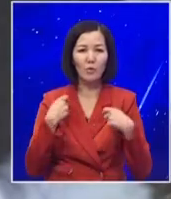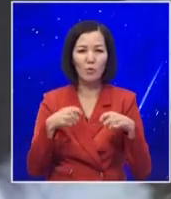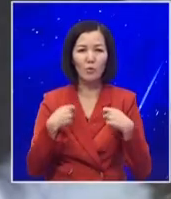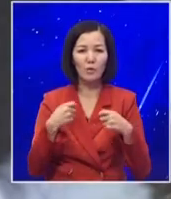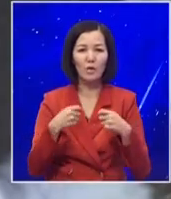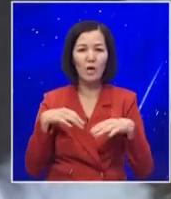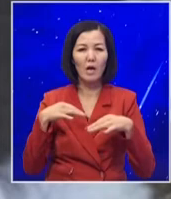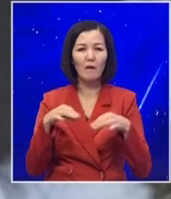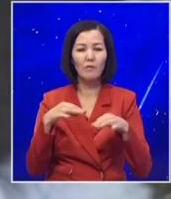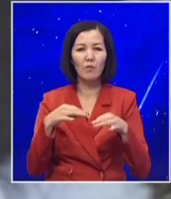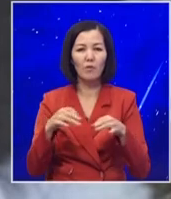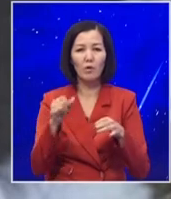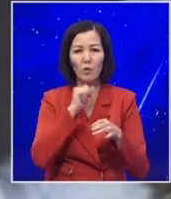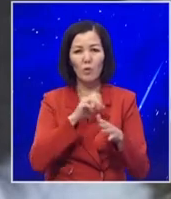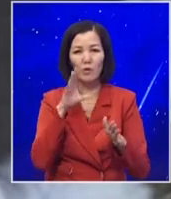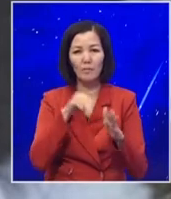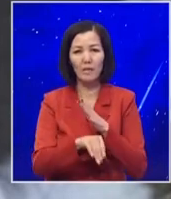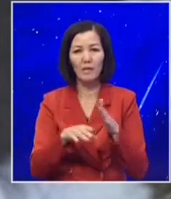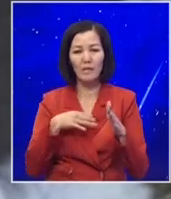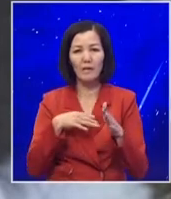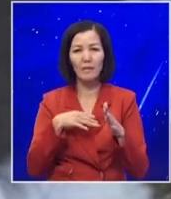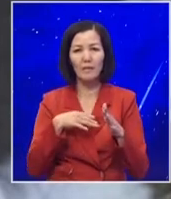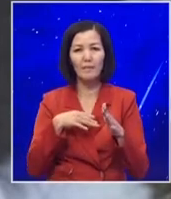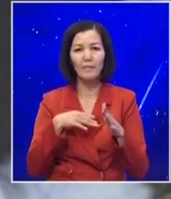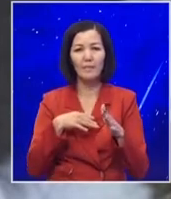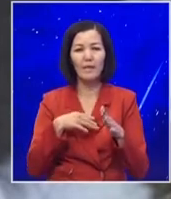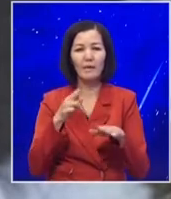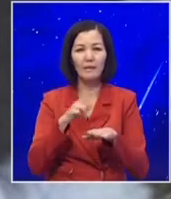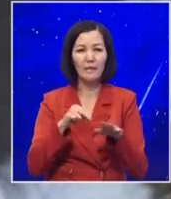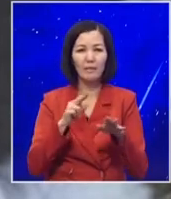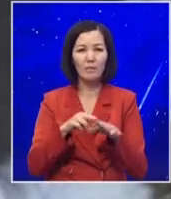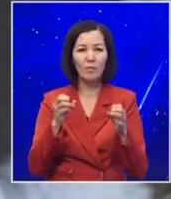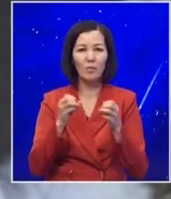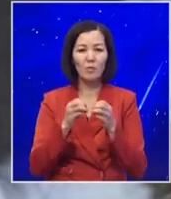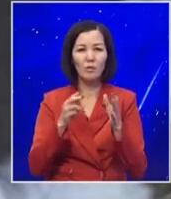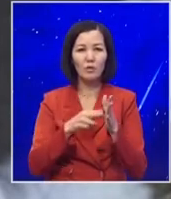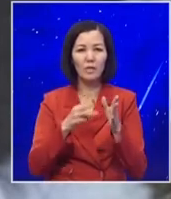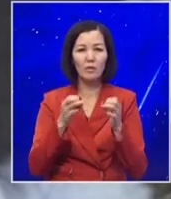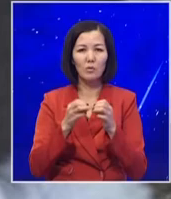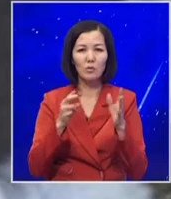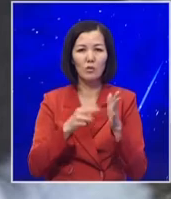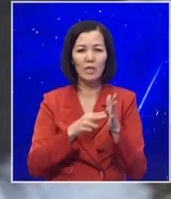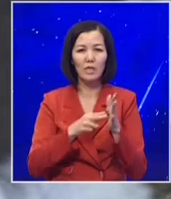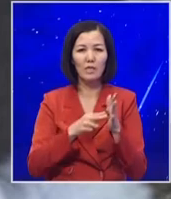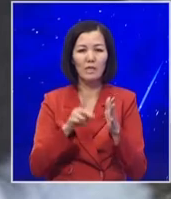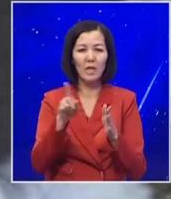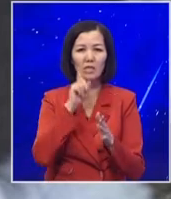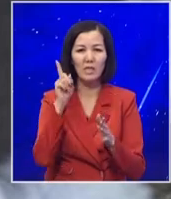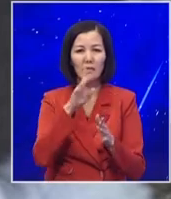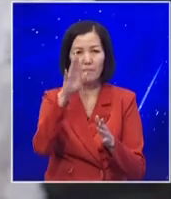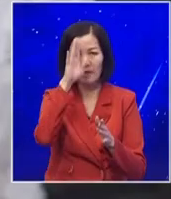жеңіл автокөлікпен тасымалдаған. Тәртіп сақшыларының ақпарынша күдіктілер 18 және 17 жастағы Қарабұлақ ауылының